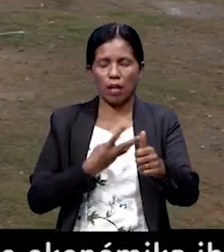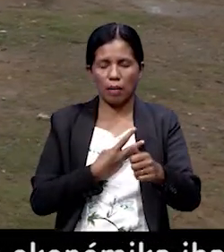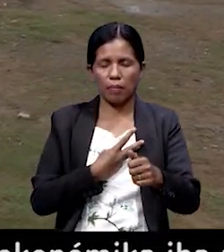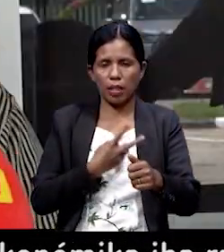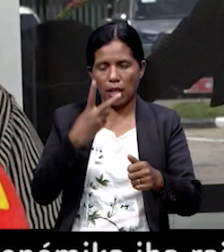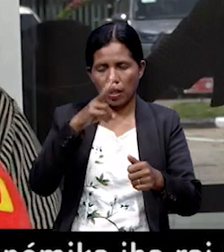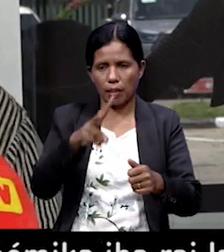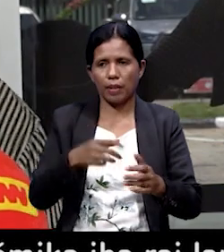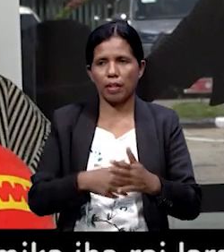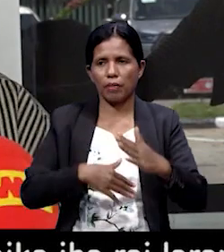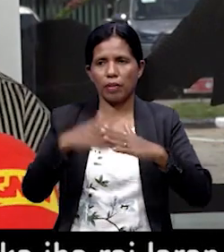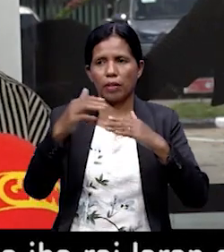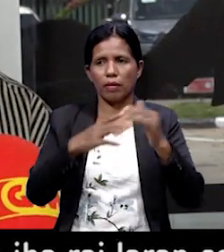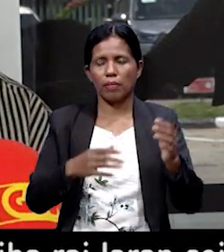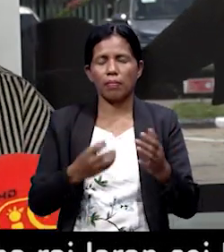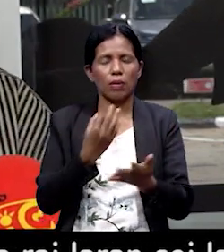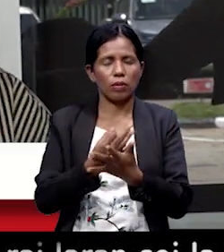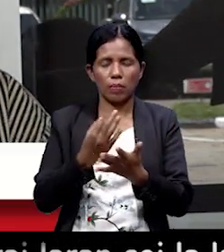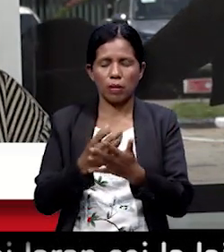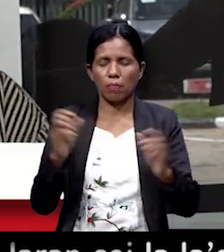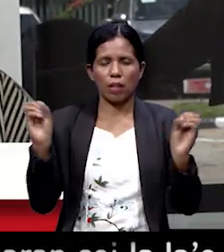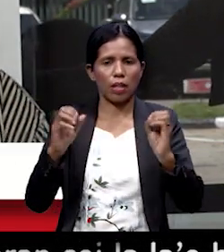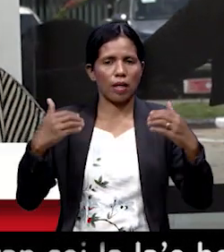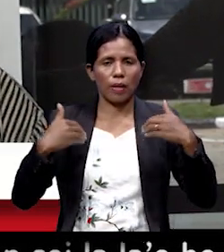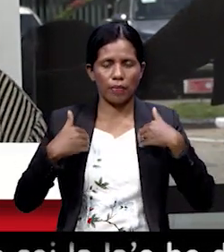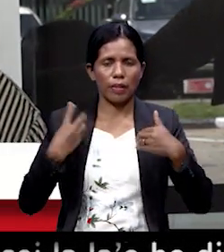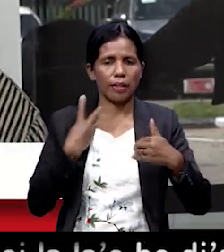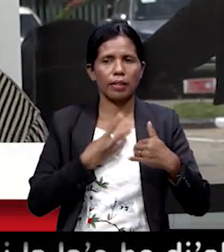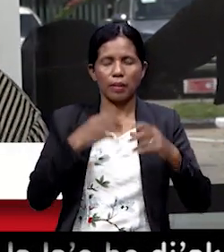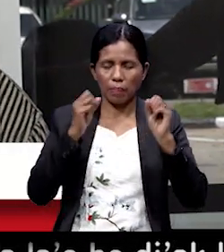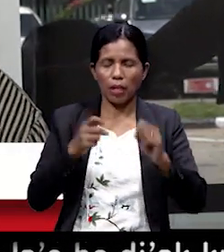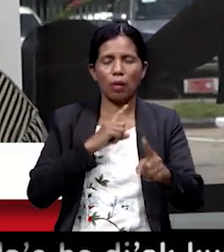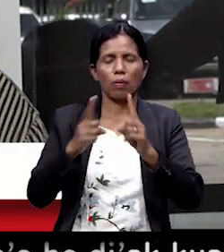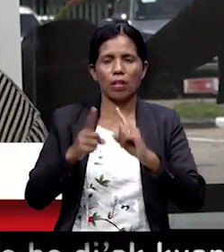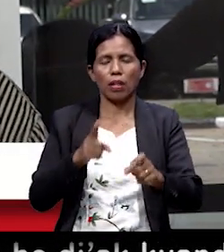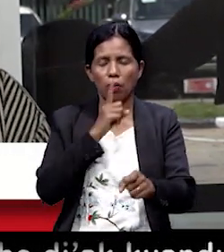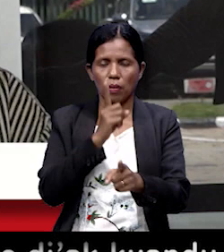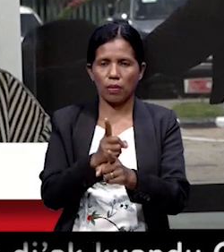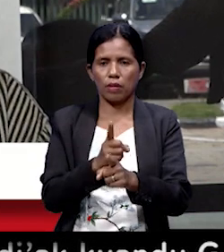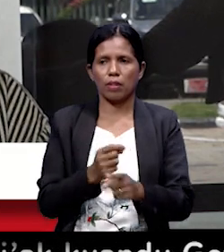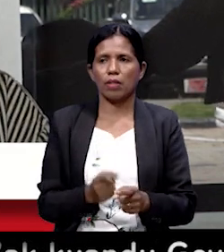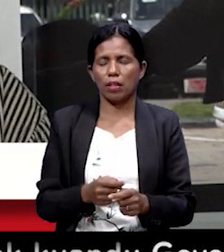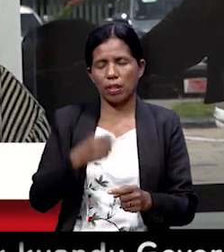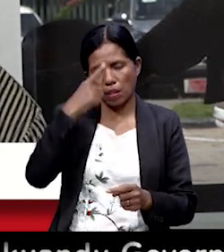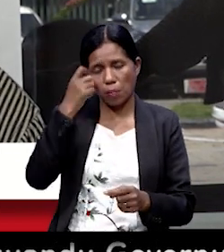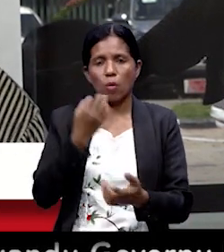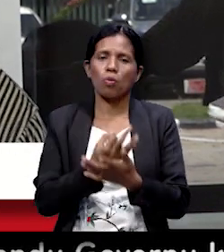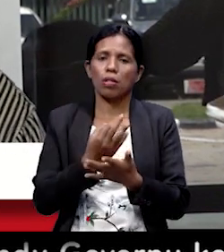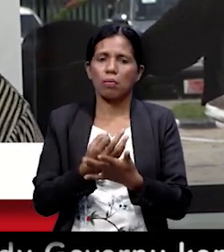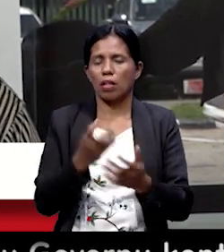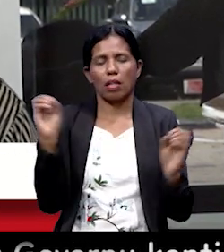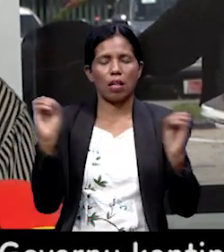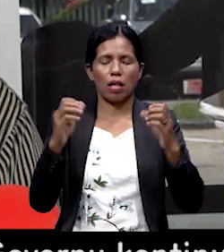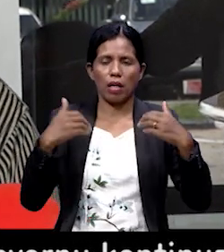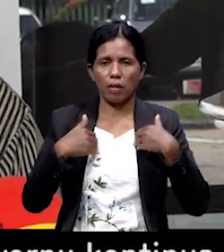hare, parece que orçamento maglaia. Itabela kolia lolos kata gitlali kata kamalu ata orsa osan maglaya tamba saira mak